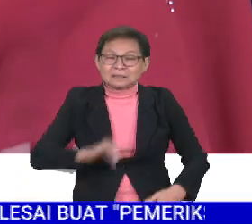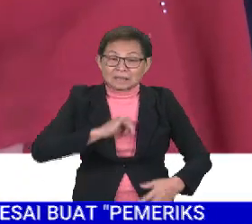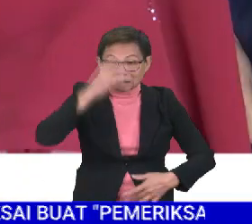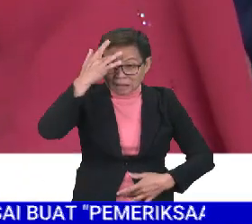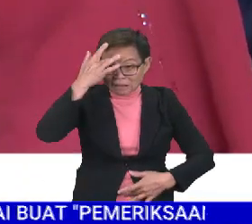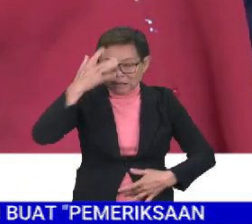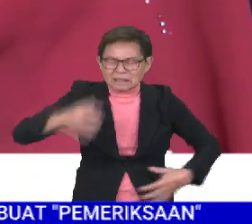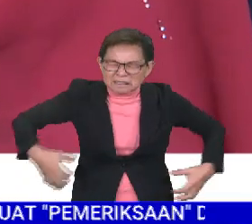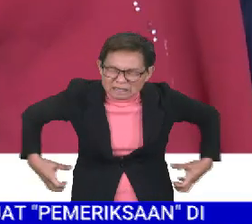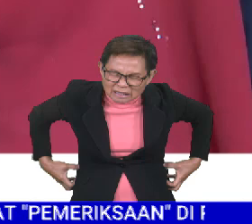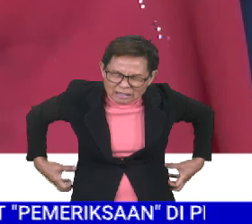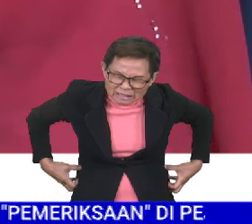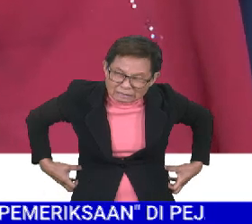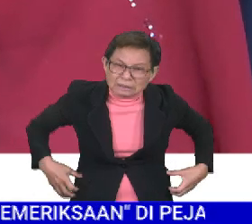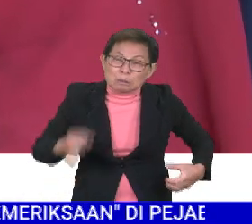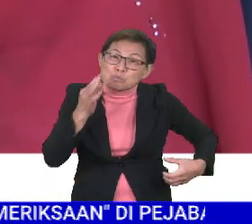sakit buah pinggang,